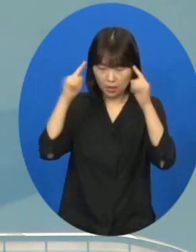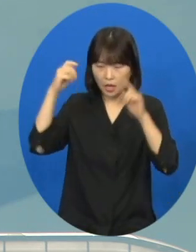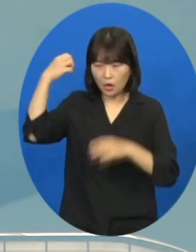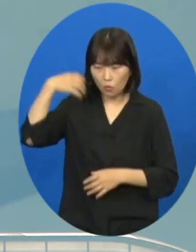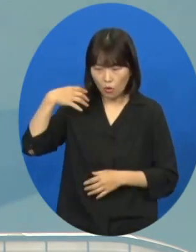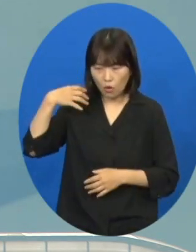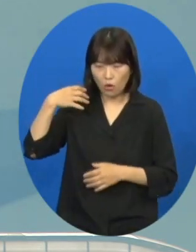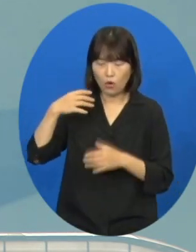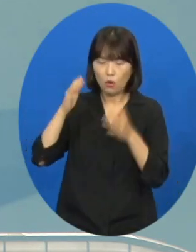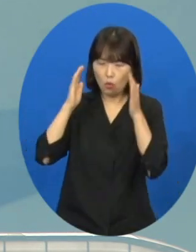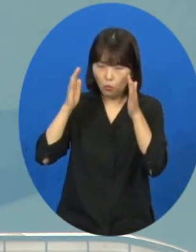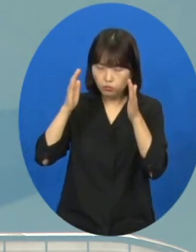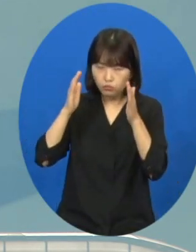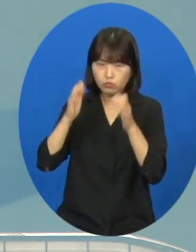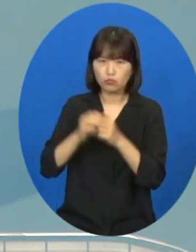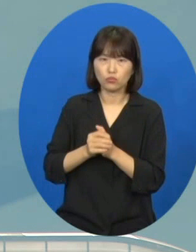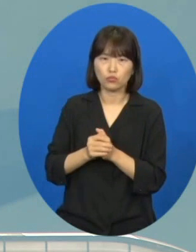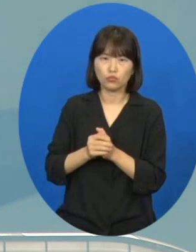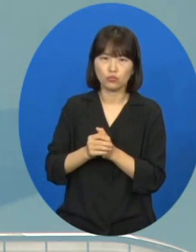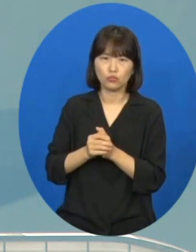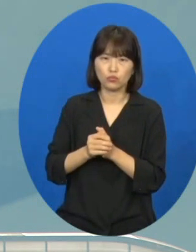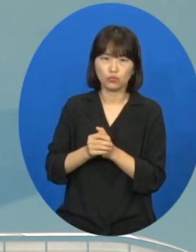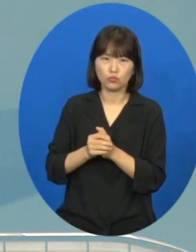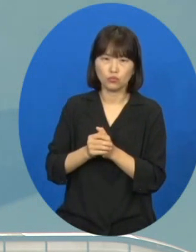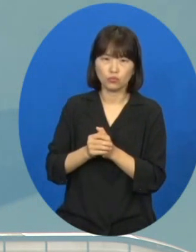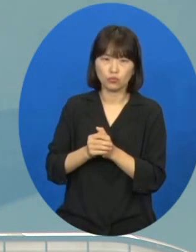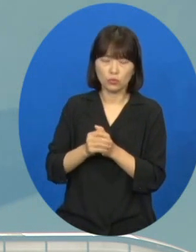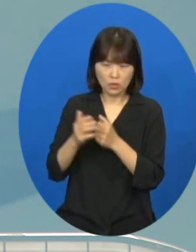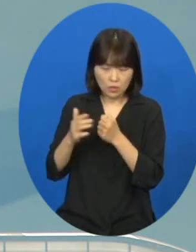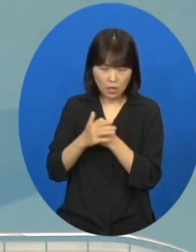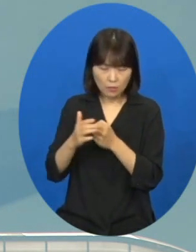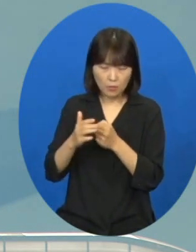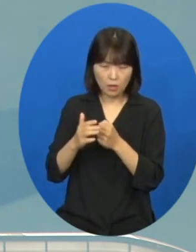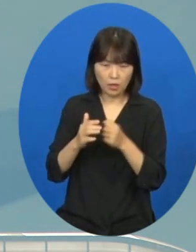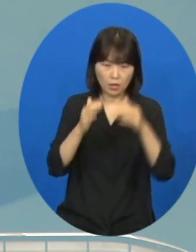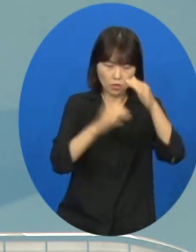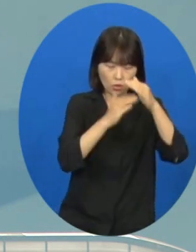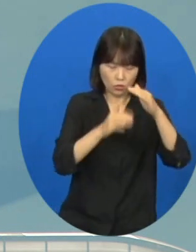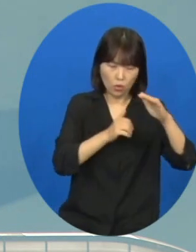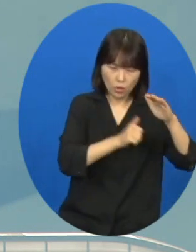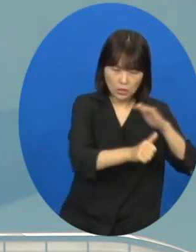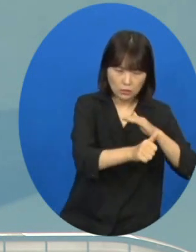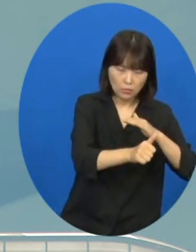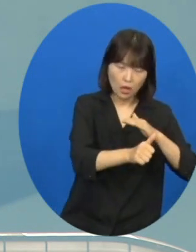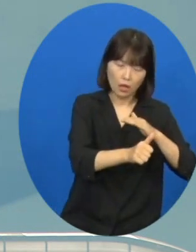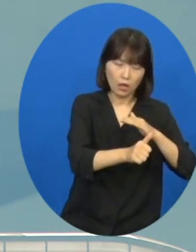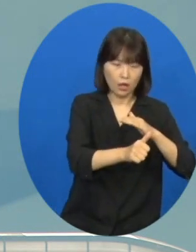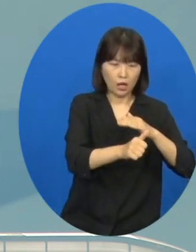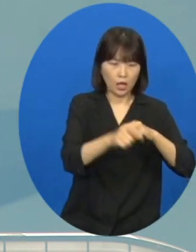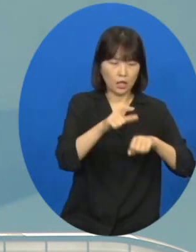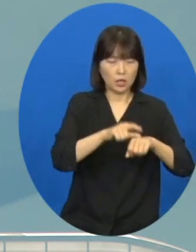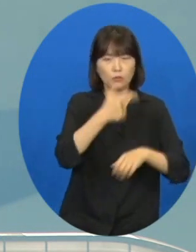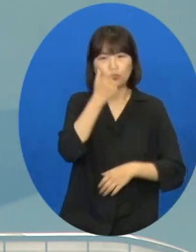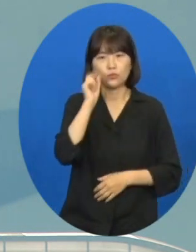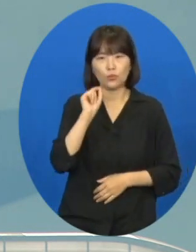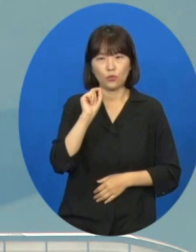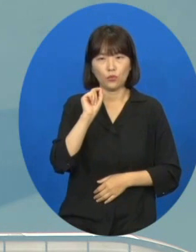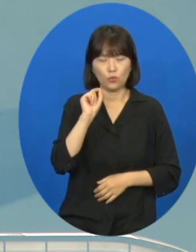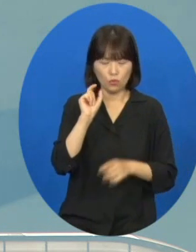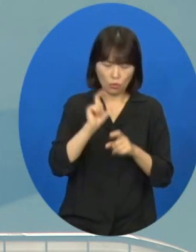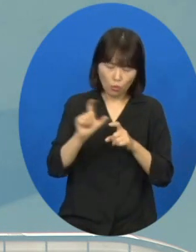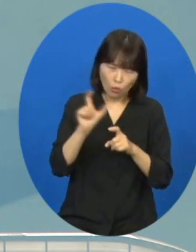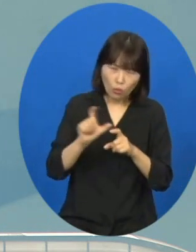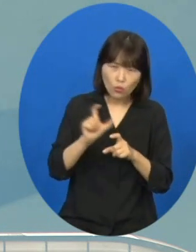하고 논문도 써야 되니까 교우들 심방하는 일이 아무래도 시간이 부족해요. 고민이